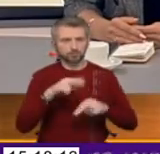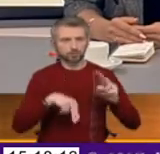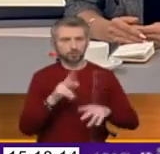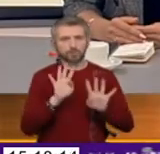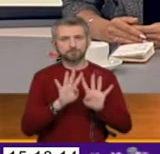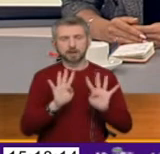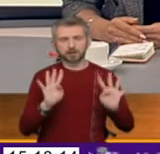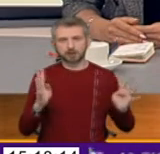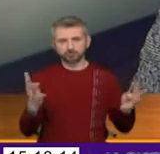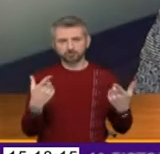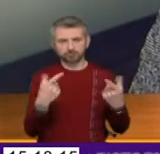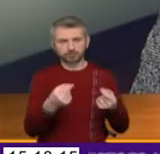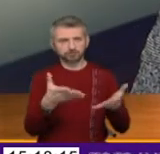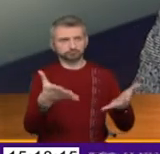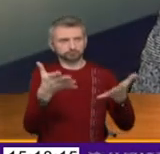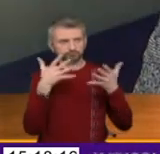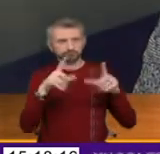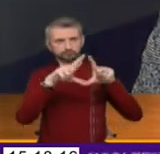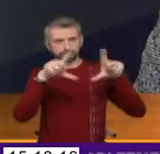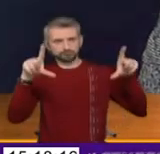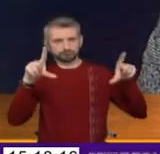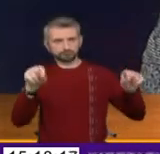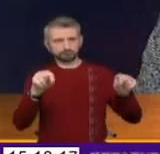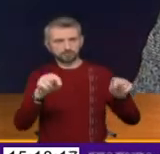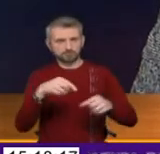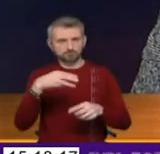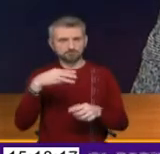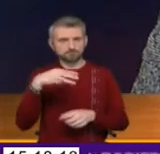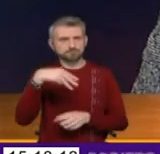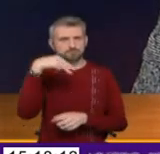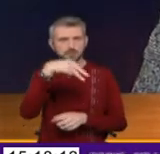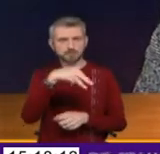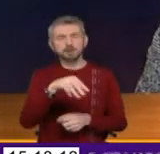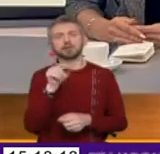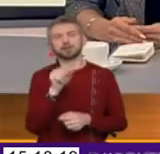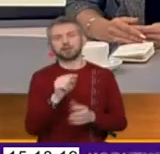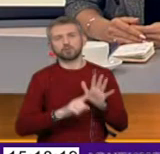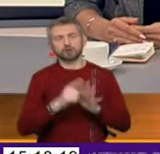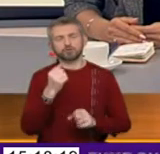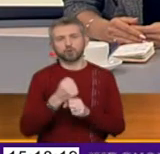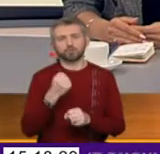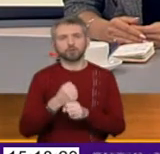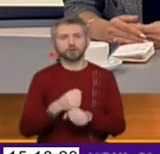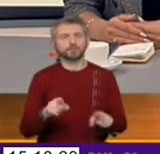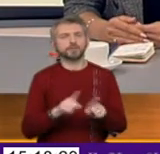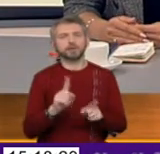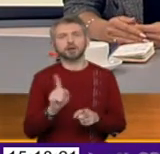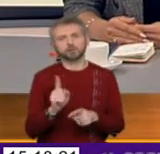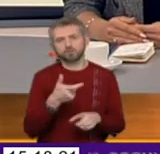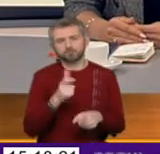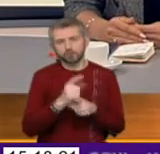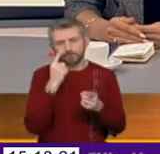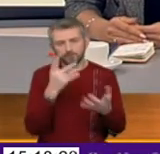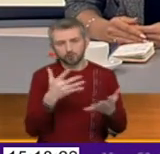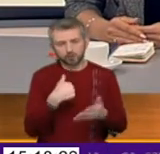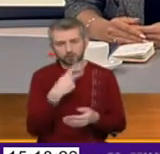якому недвозначно зазначений саме знак метро. Ну і там вже починаються роботи. Так, щоб більш візуально